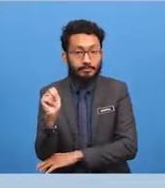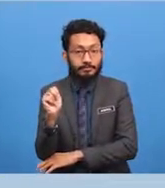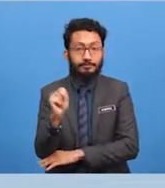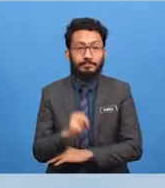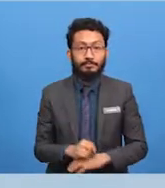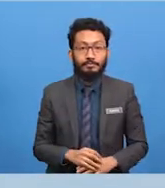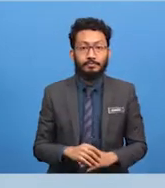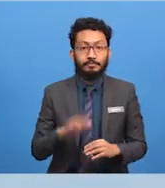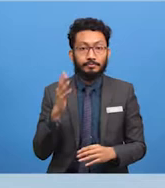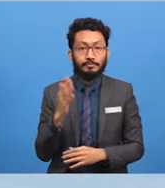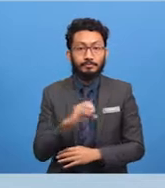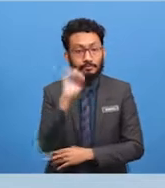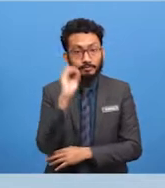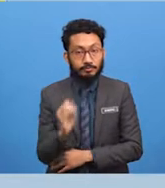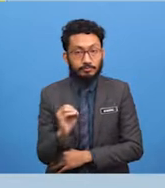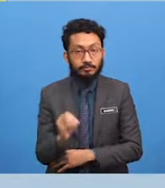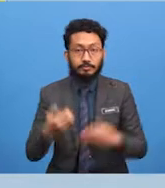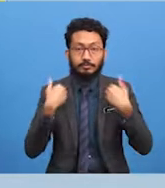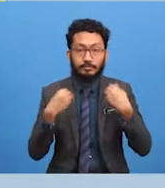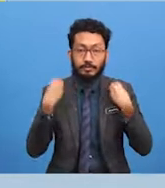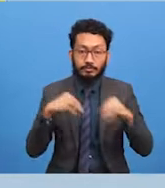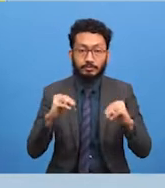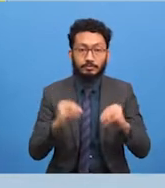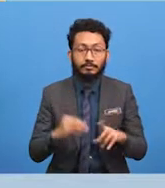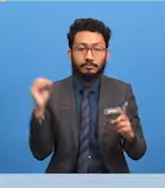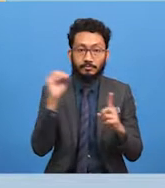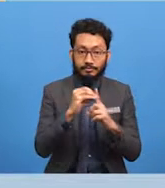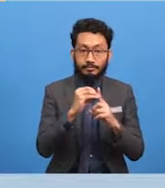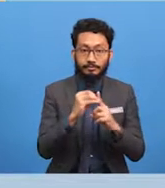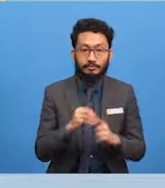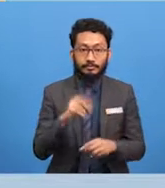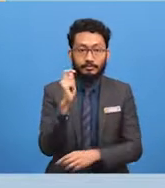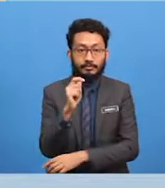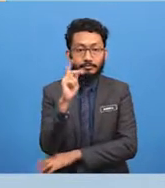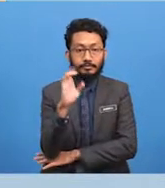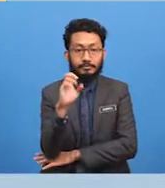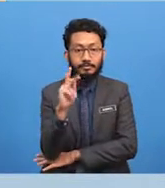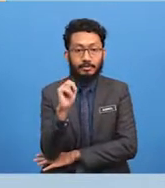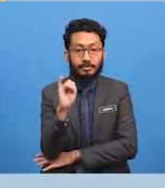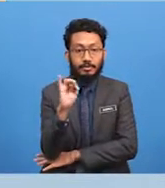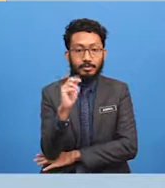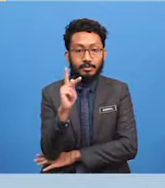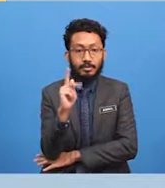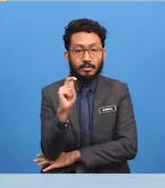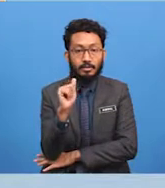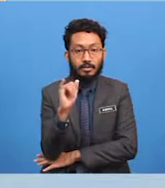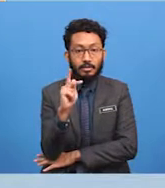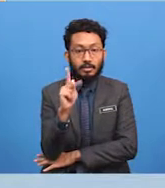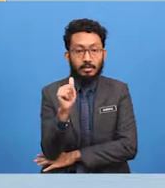servis. Kedua, objektif taktikal merupakan matlamat